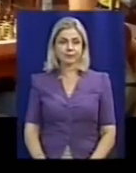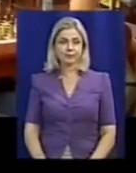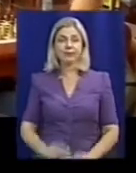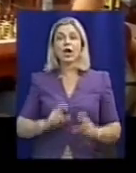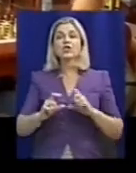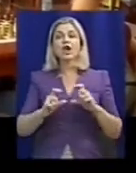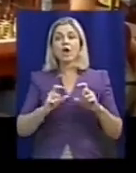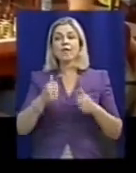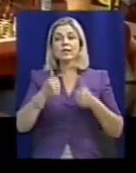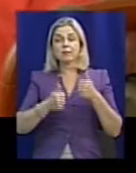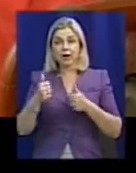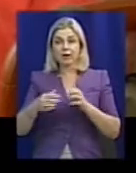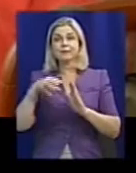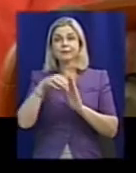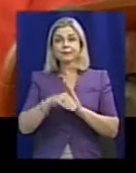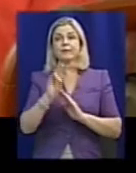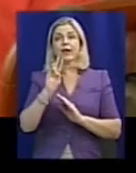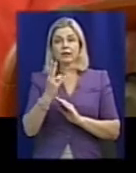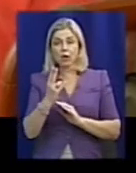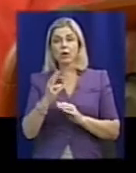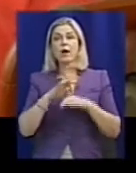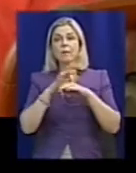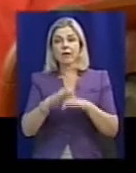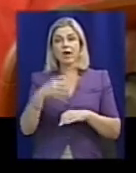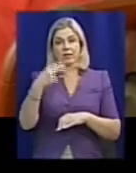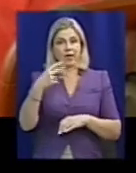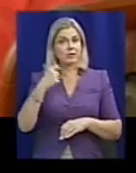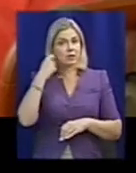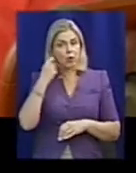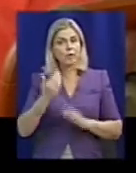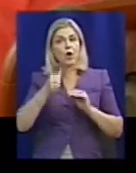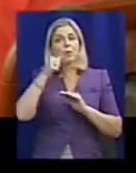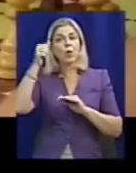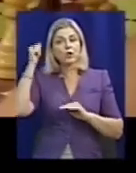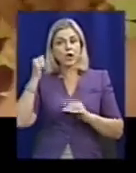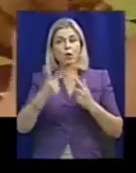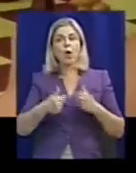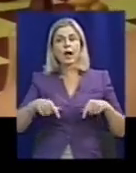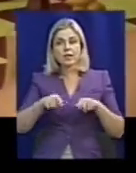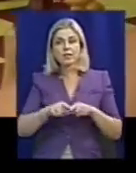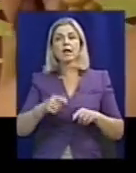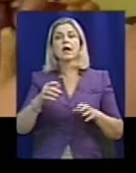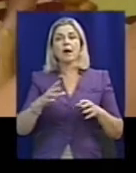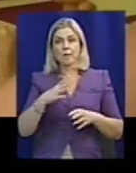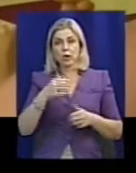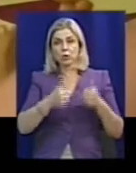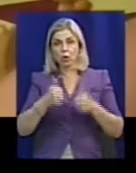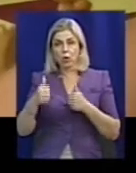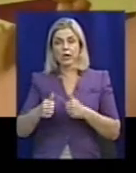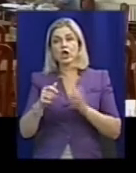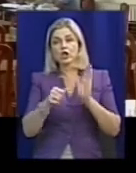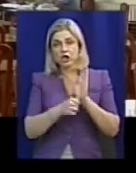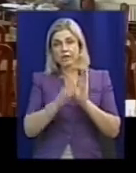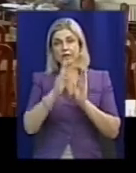Шахові змагання, які входять у «Миколаїв Chess Fest», проводять 20 років. Торік організатори об'єднали турніри, а їх 6 – у єдиний